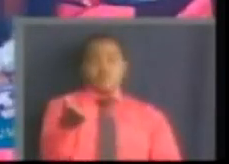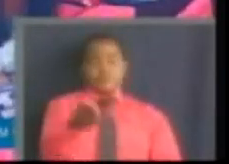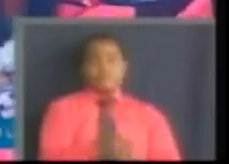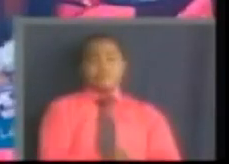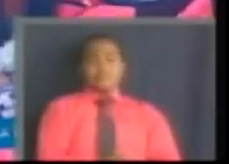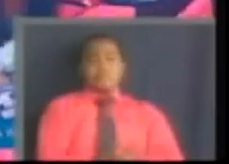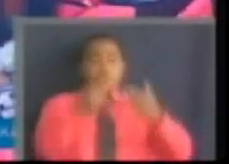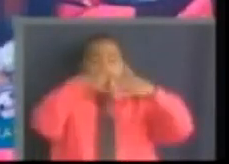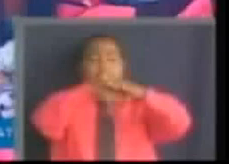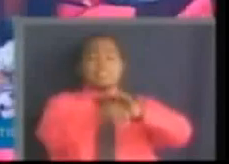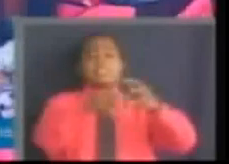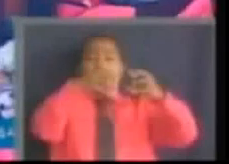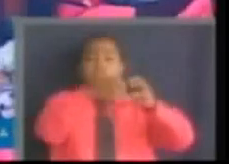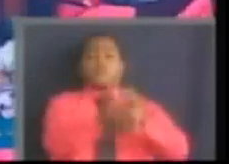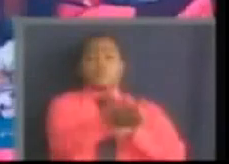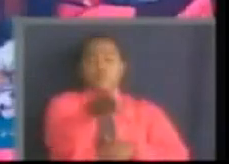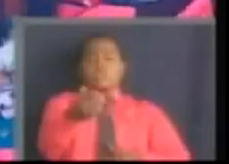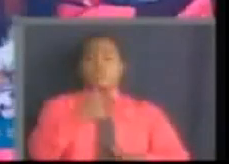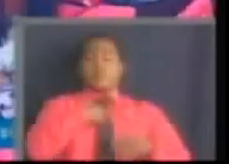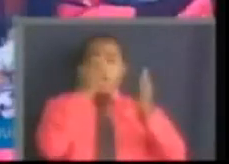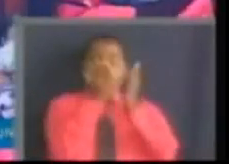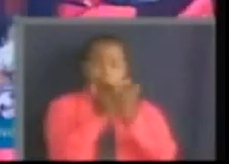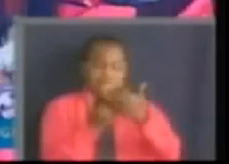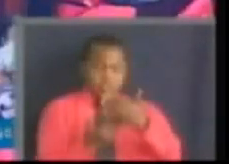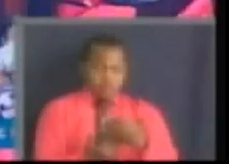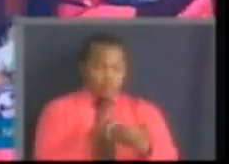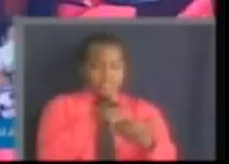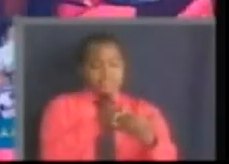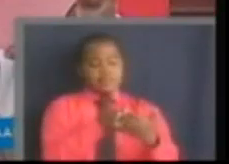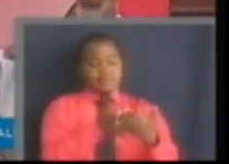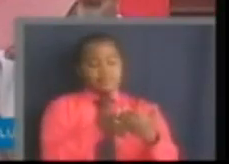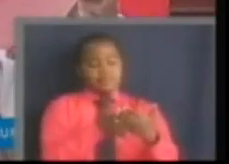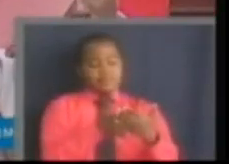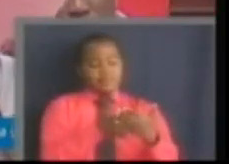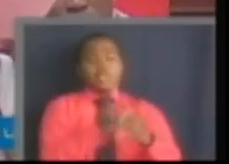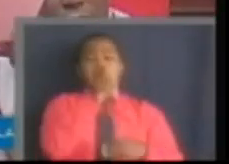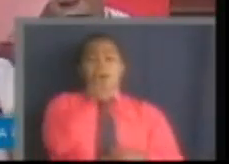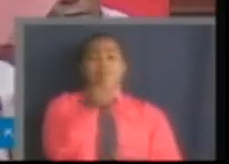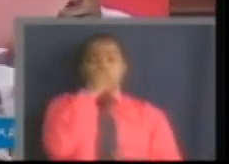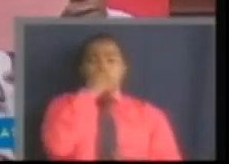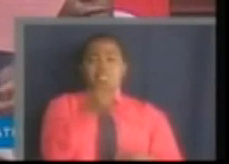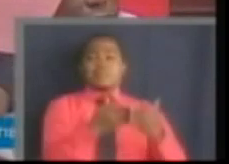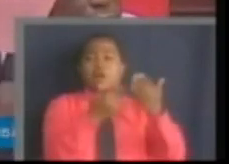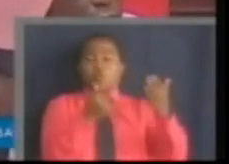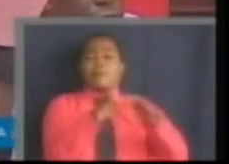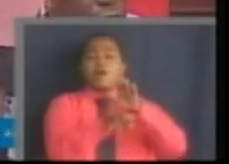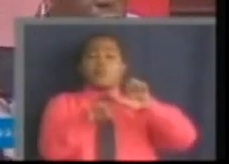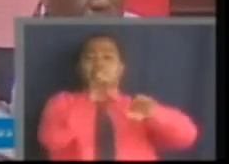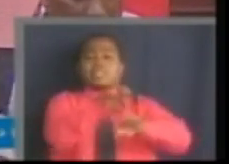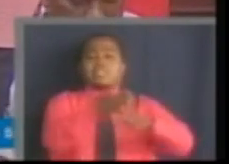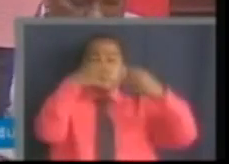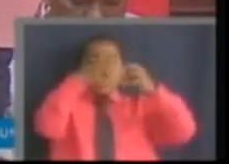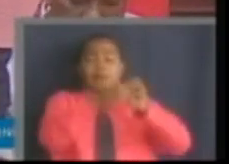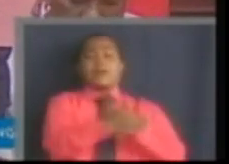Ukienda kwenye kifungu hiki, na nitaomba nikinukuu mheshimiwa mwenyekiti, ambacho kinasema kwamba mwenyekiti wa kamati yoyote ya